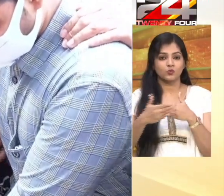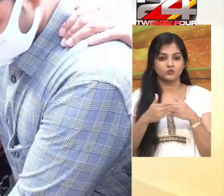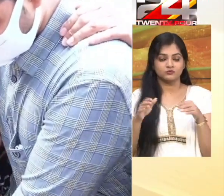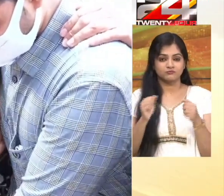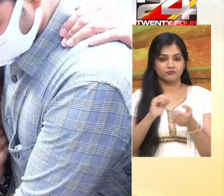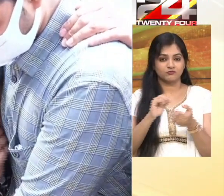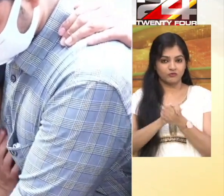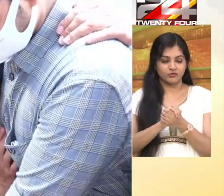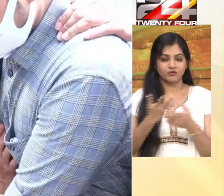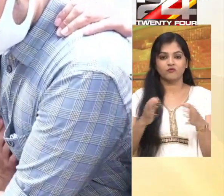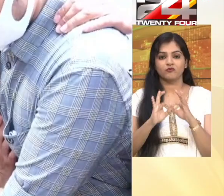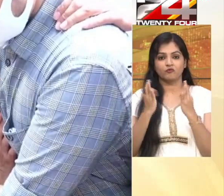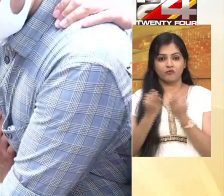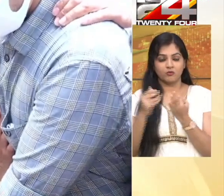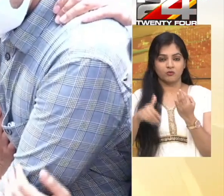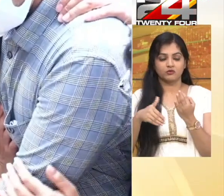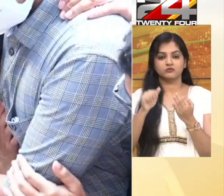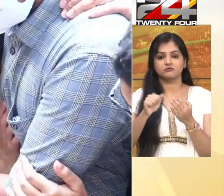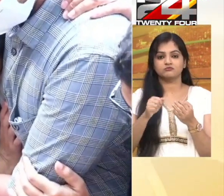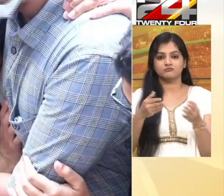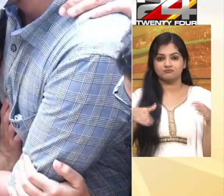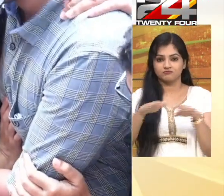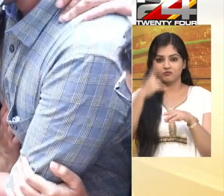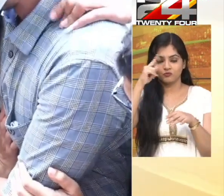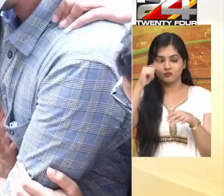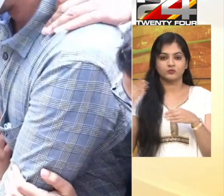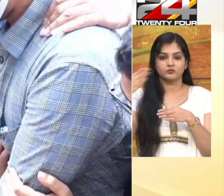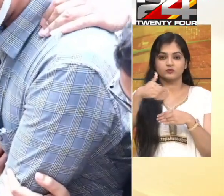സുഹൃത്തുക്കൾ, കുടുംബാംഗങ്ങൾ എല്ലാവരും ചടങ്ങിൽ സംബന്ധിച്ചിട്ടുണ്ട്.